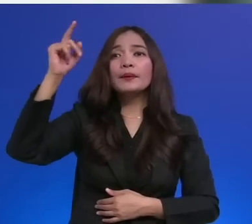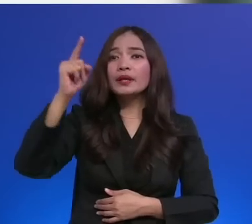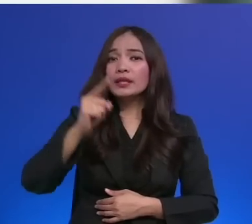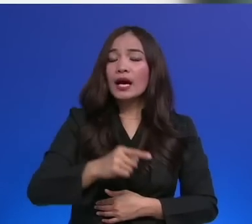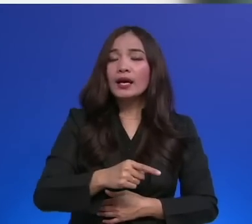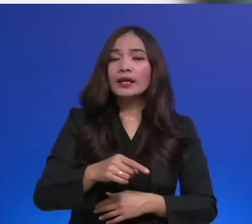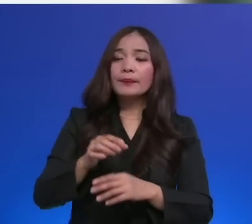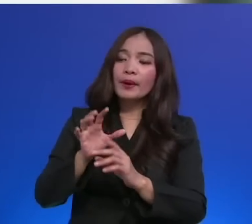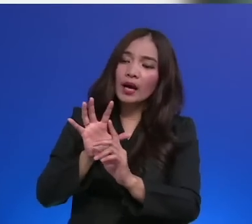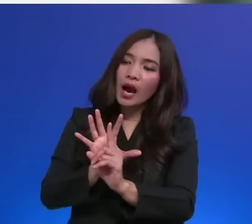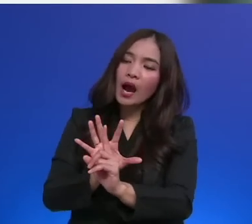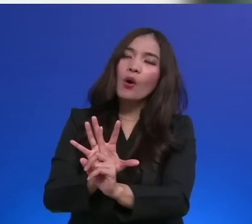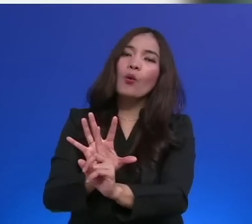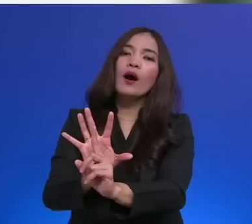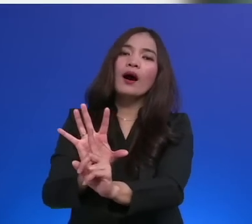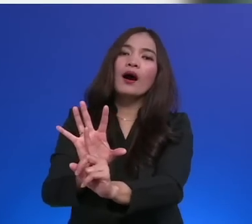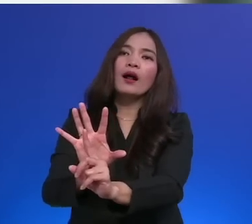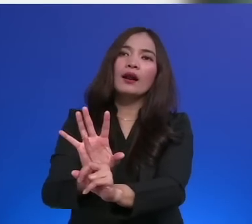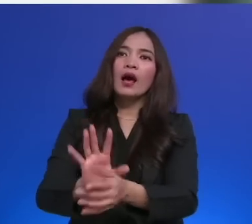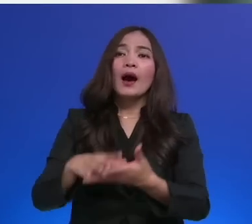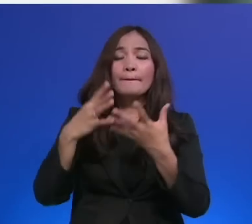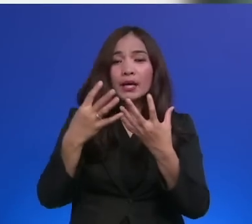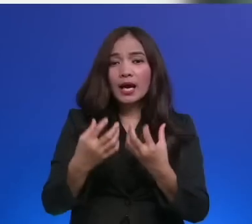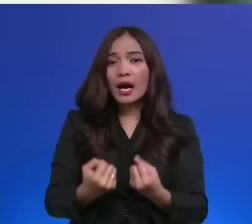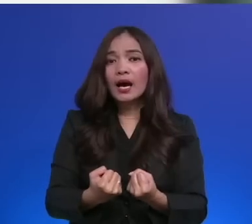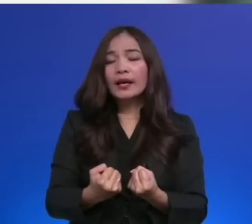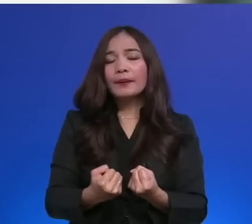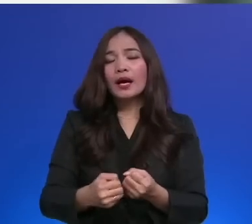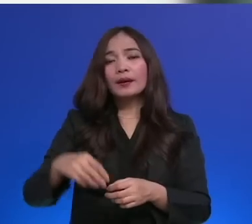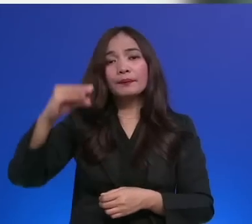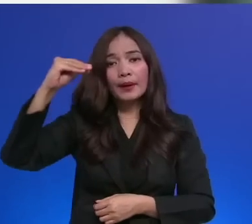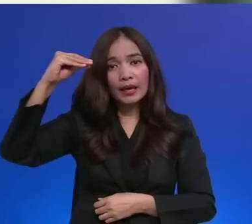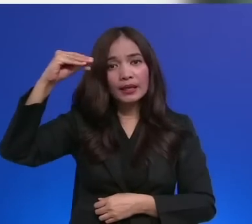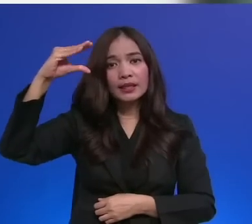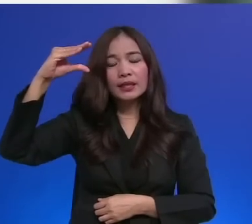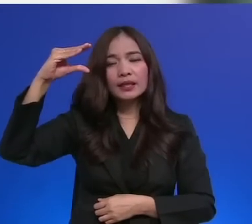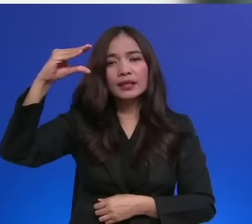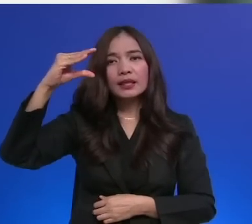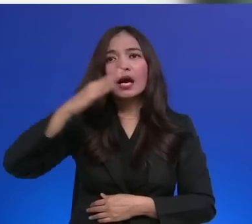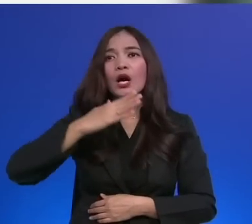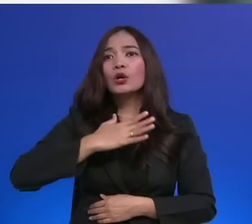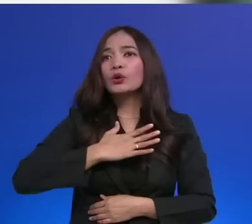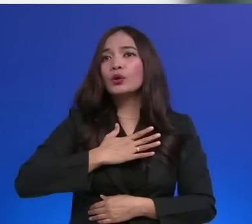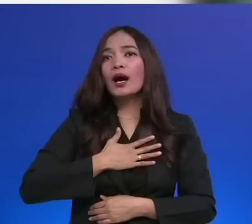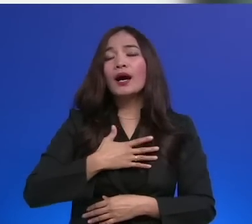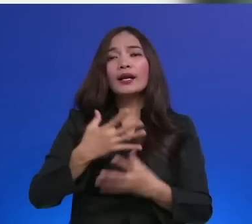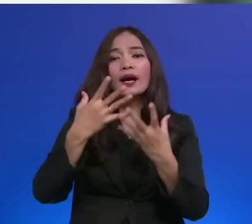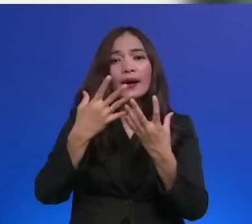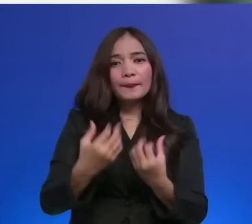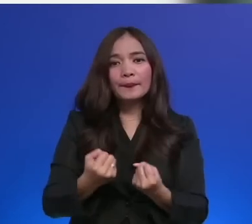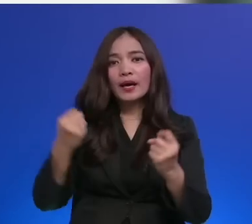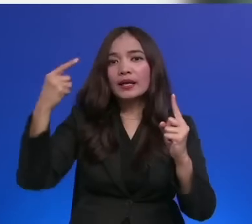Lebih dari pengawal mengharapkan pagi, ku